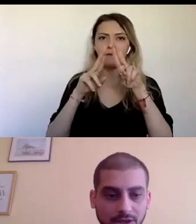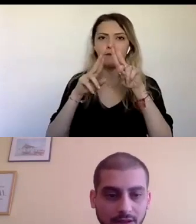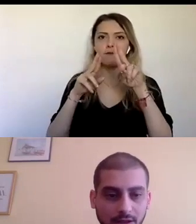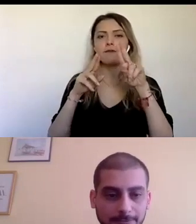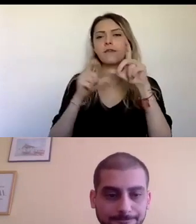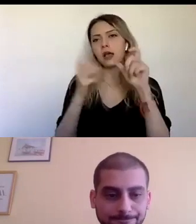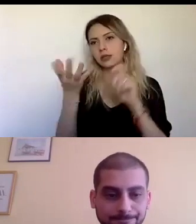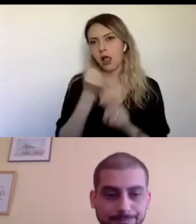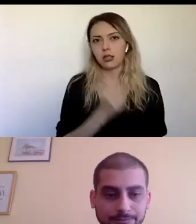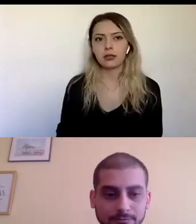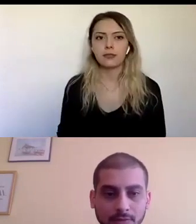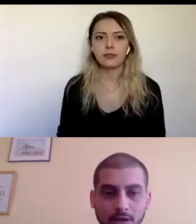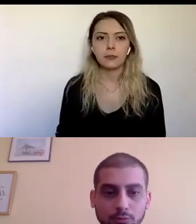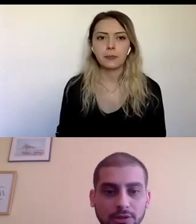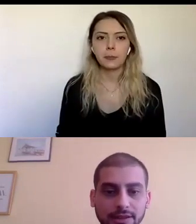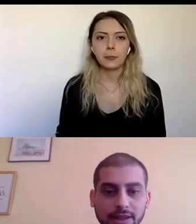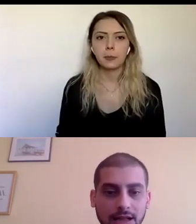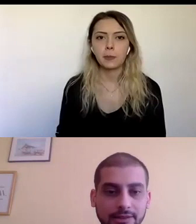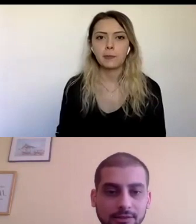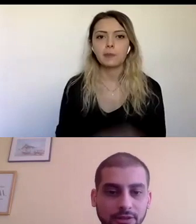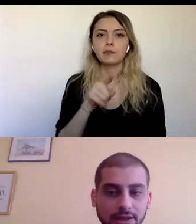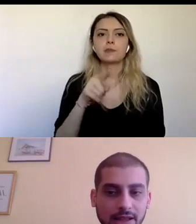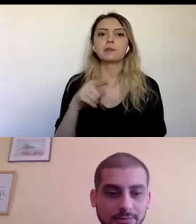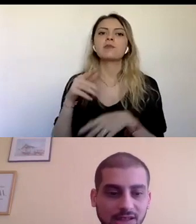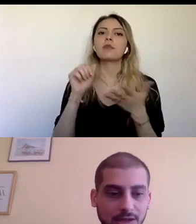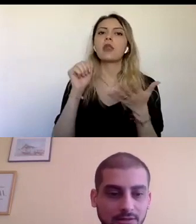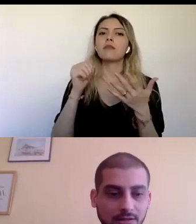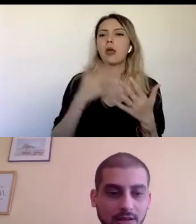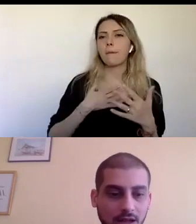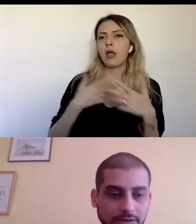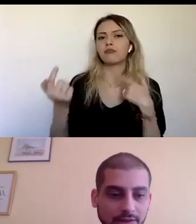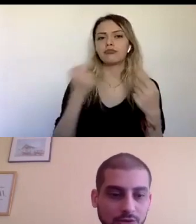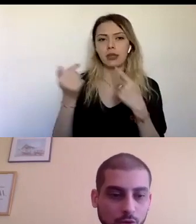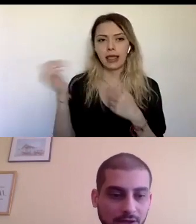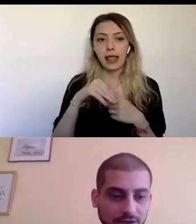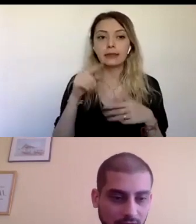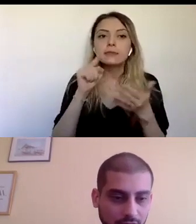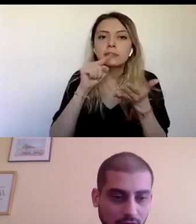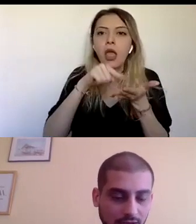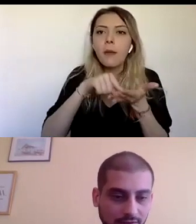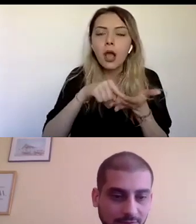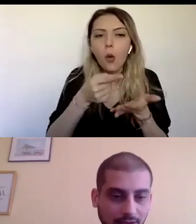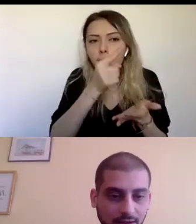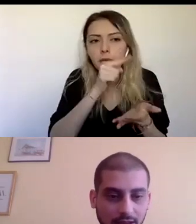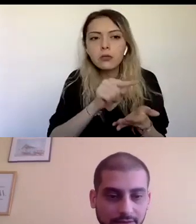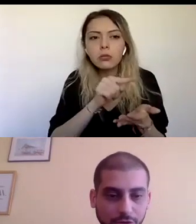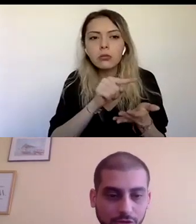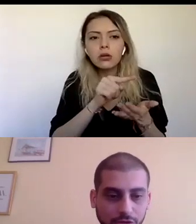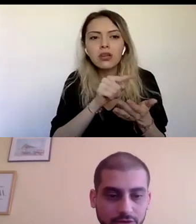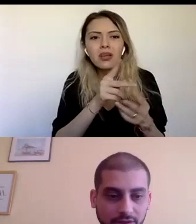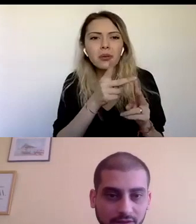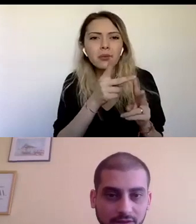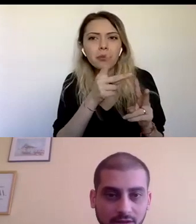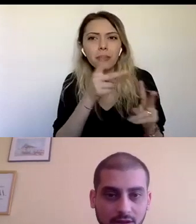farklı bir şey daha. Bu da yine adresin üzerine geldiğimiz zaman adresin çok başka, çok alakasız bir adres